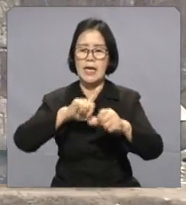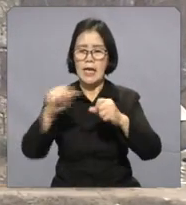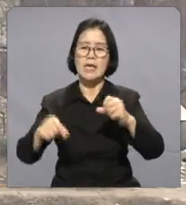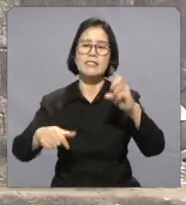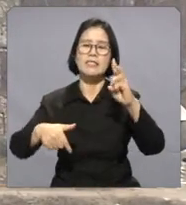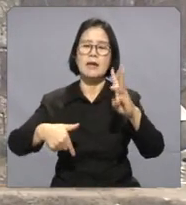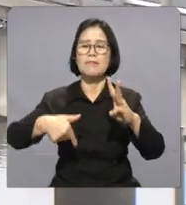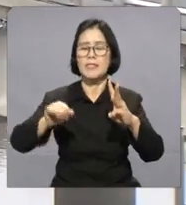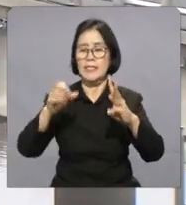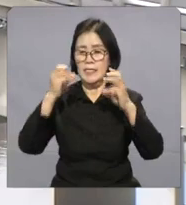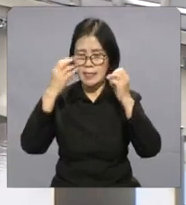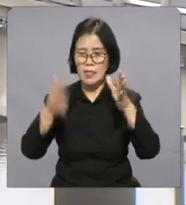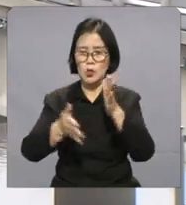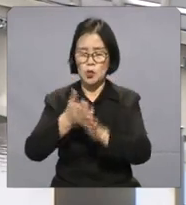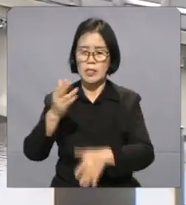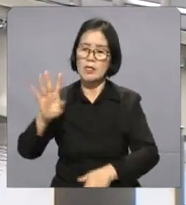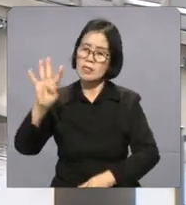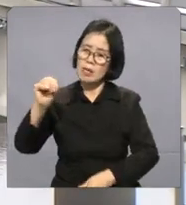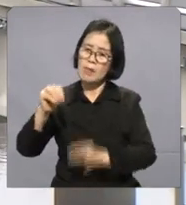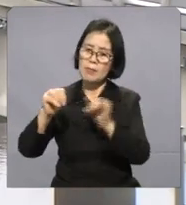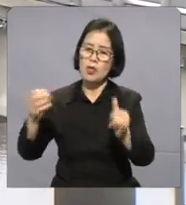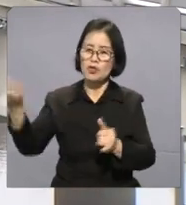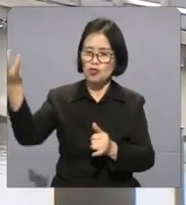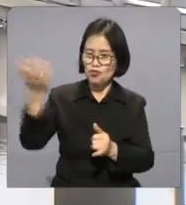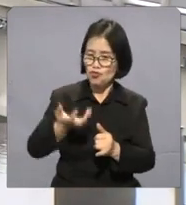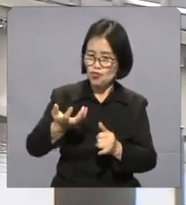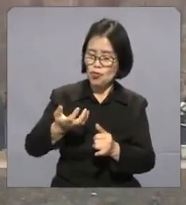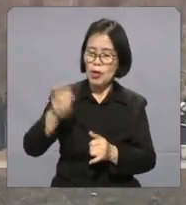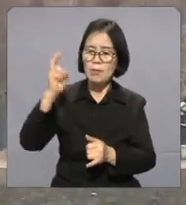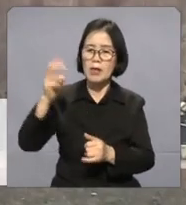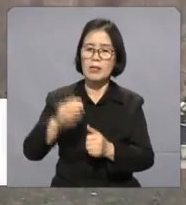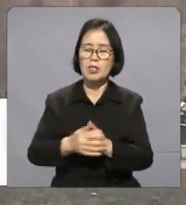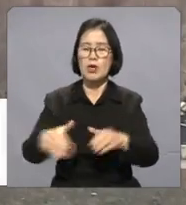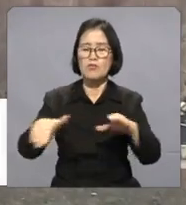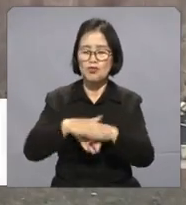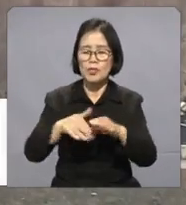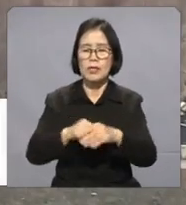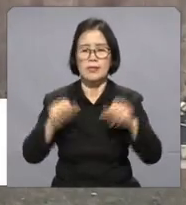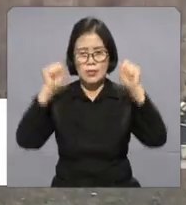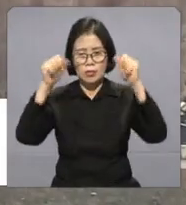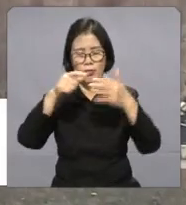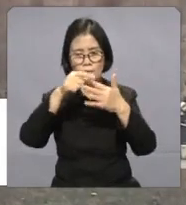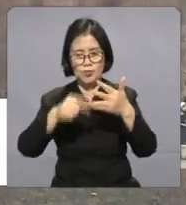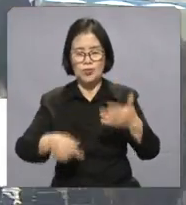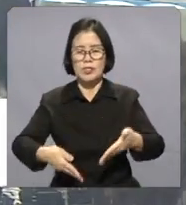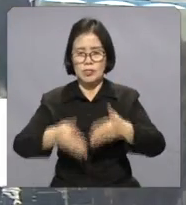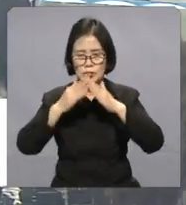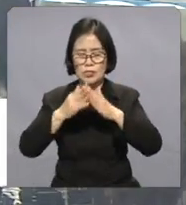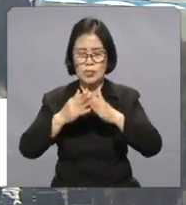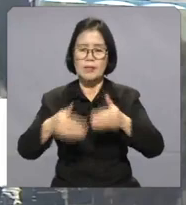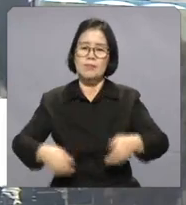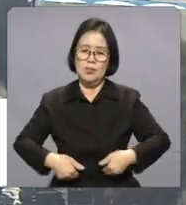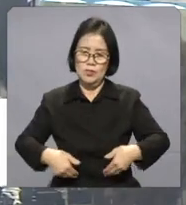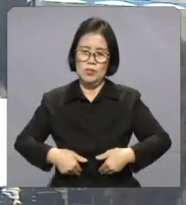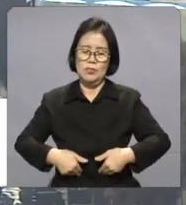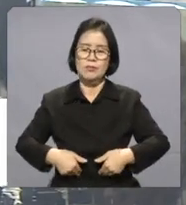신도시. 4만여 명이 유입될 것으로 전망되면서 문화와 체육 인프라 시설 설치 필요성이 커지고